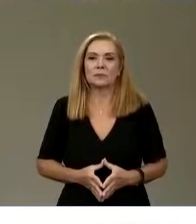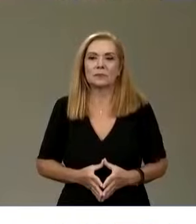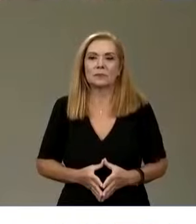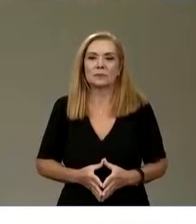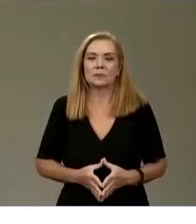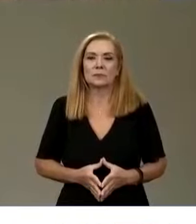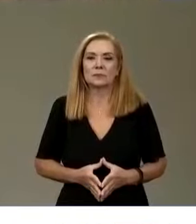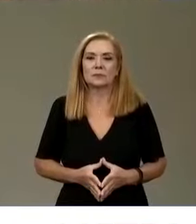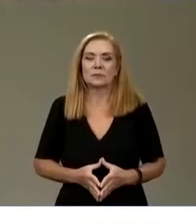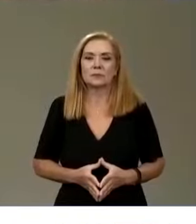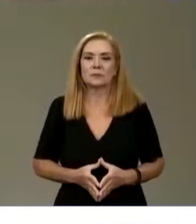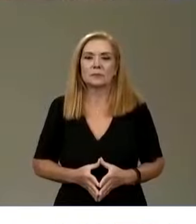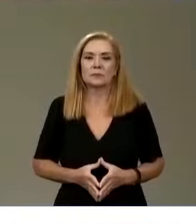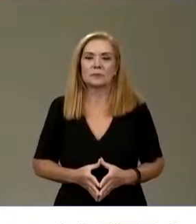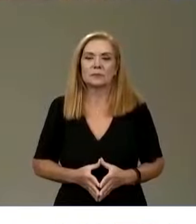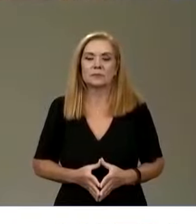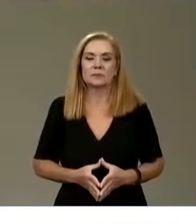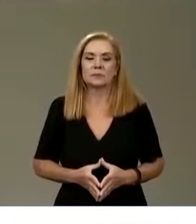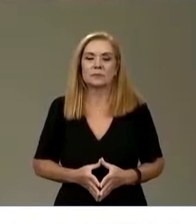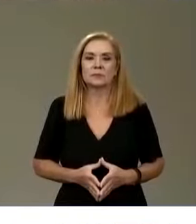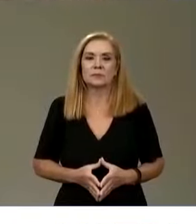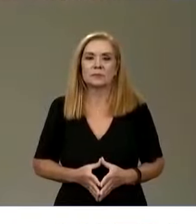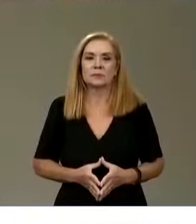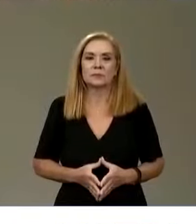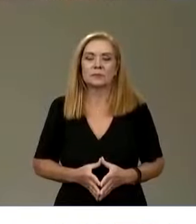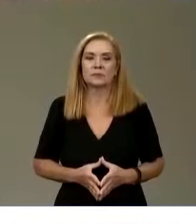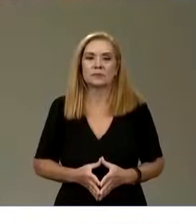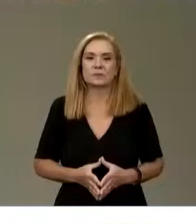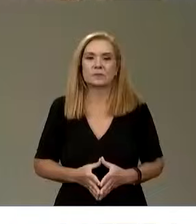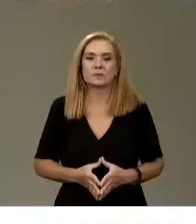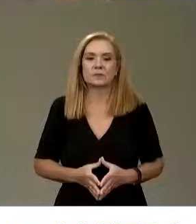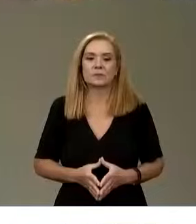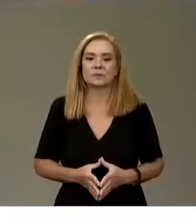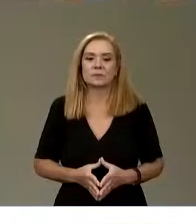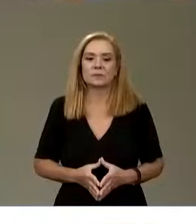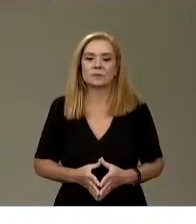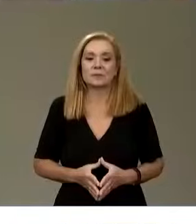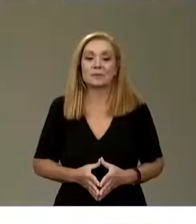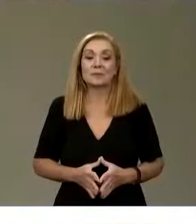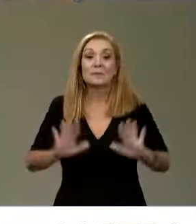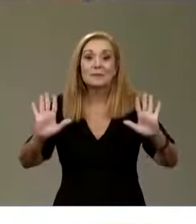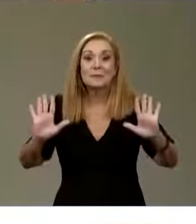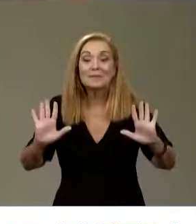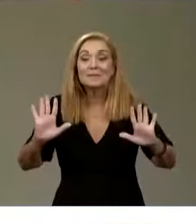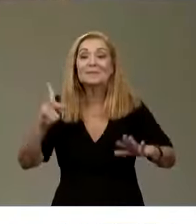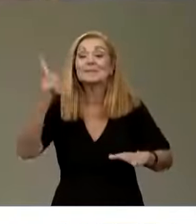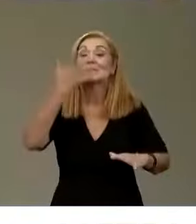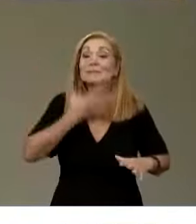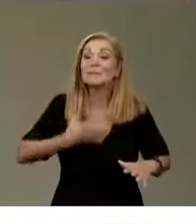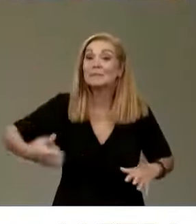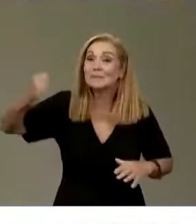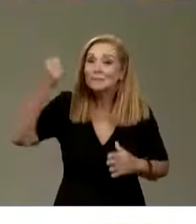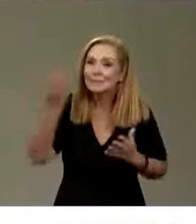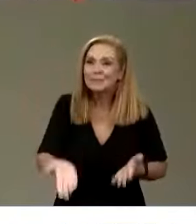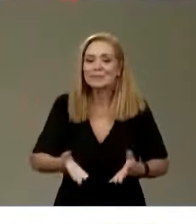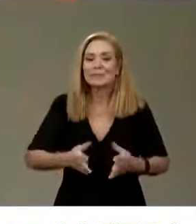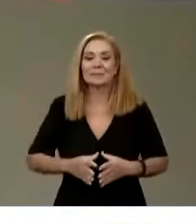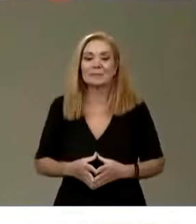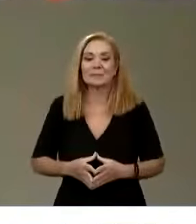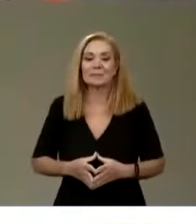στην 88η Διεθνή Έκθεση Θεσσαλονίκης. Οι παρεμβάσεις που ανακοίνωσε ο Πρωθυπουργός στοχεύουν στην αντιμετώπιση της ακρίβειας, στην στήριξη των